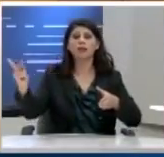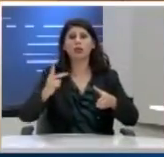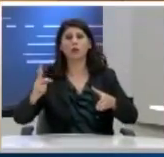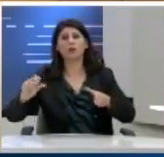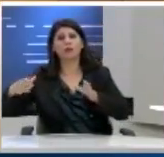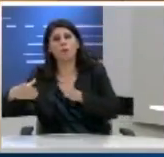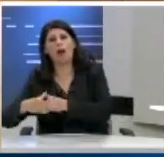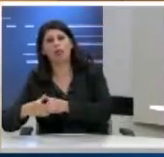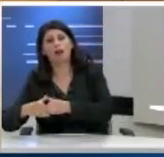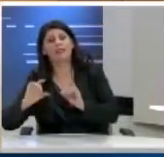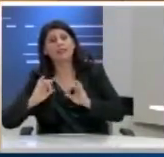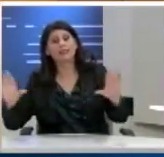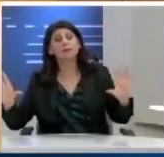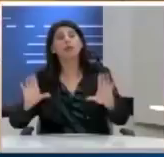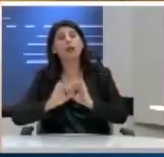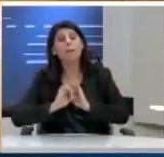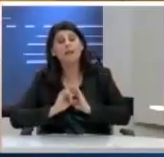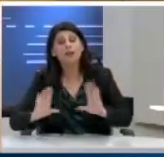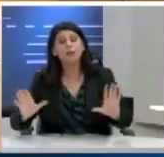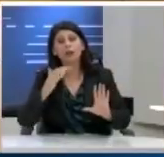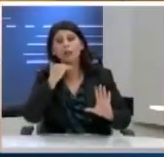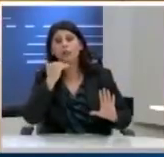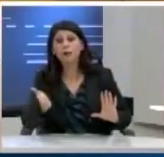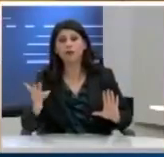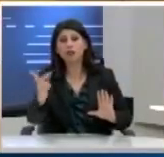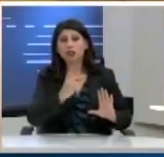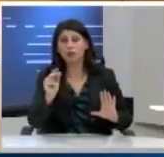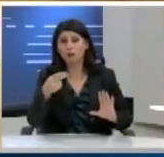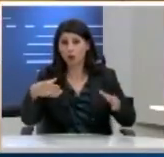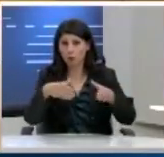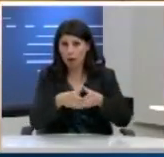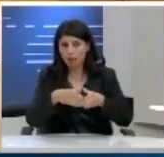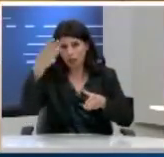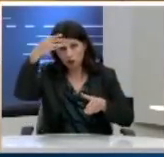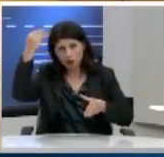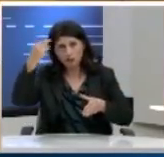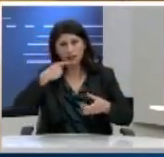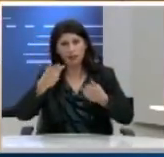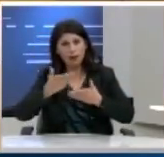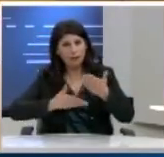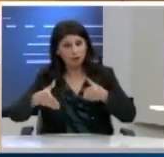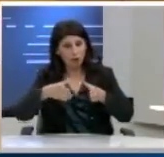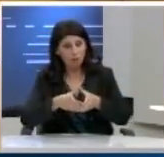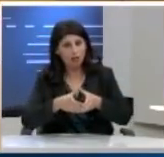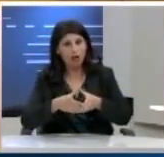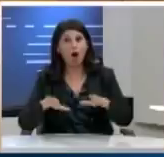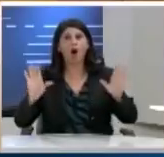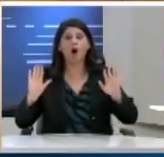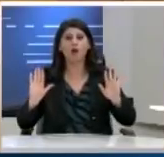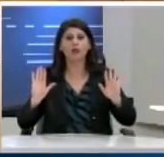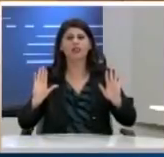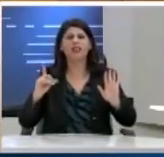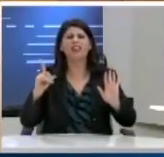ομάδα. Τίποτα, μα τίποτα δεν θα μπορούσαν η κοινοβουλευτική ομάδα και ο Τσίπρας και η διαπραγματευτική ομάδα χωρίς τους